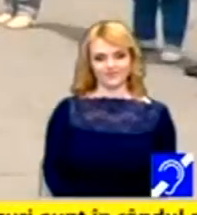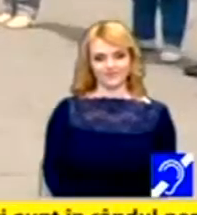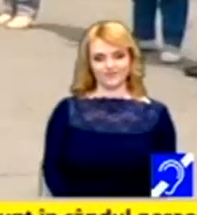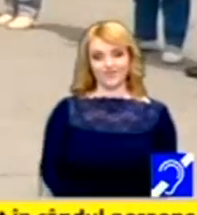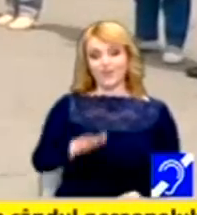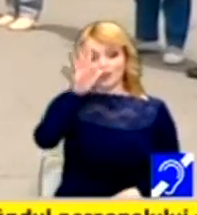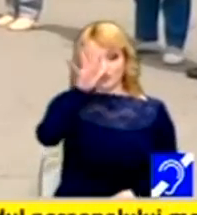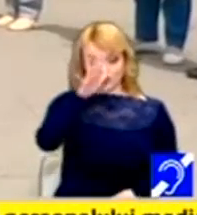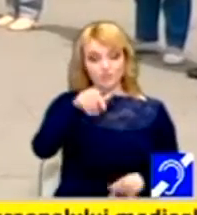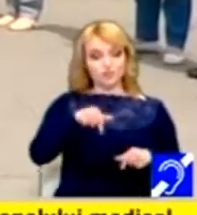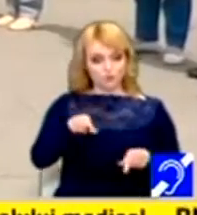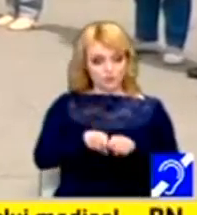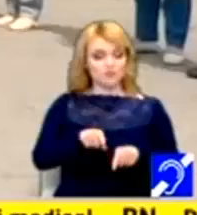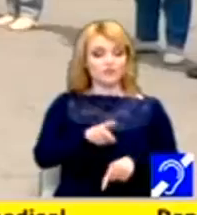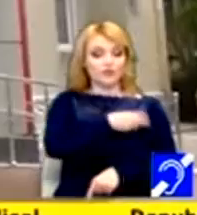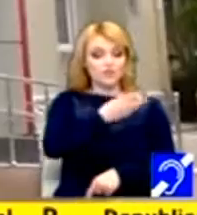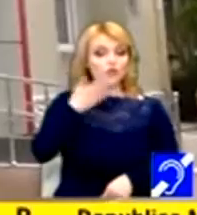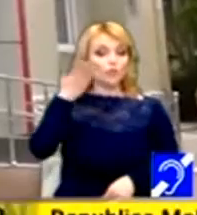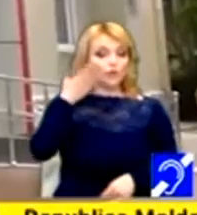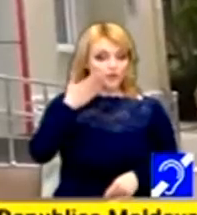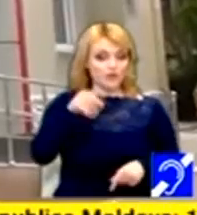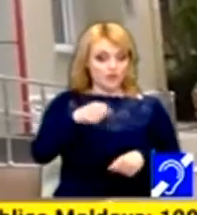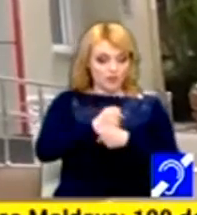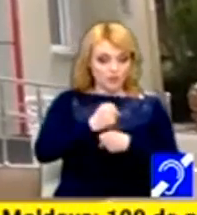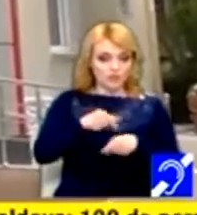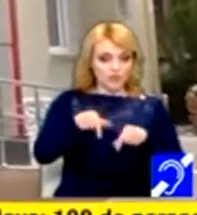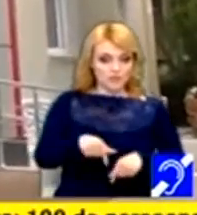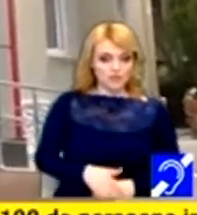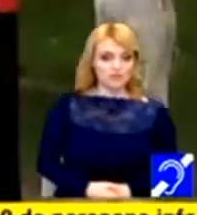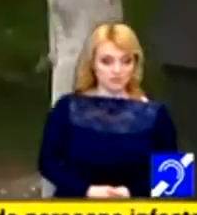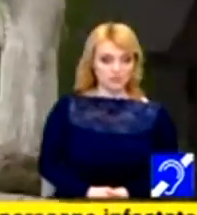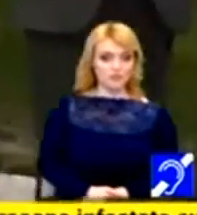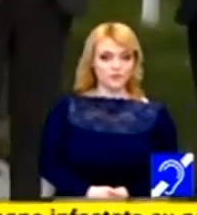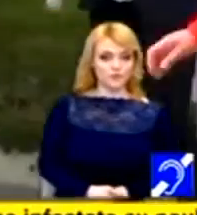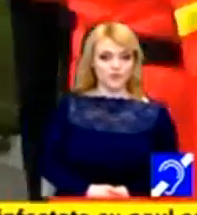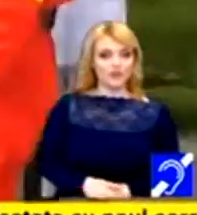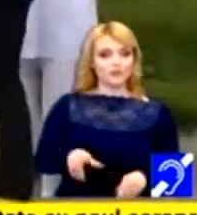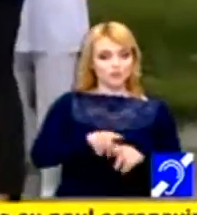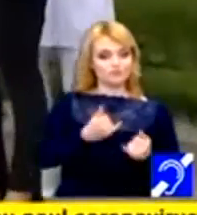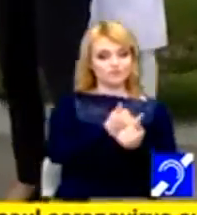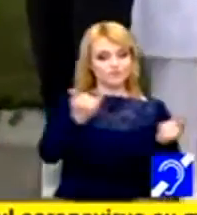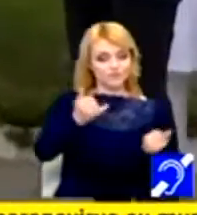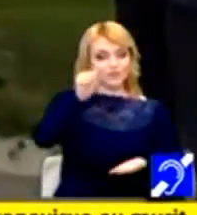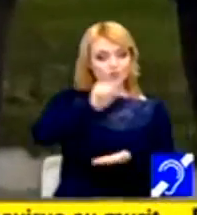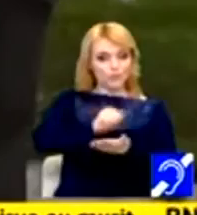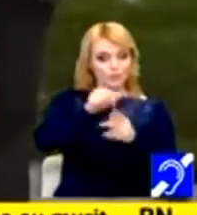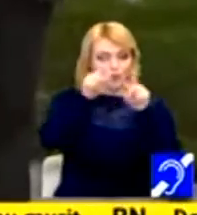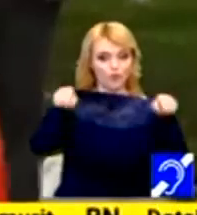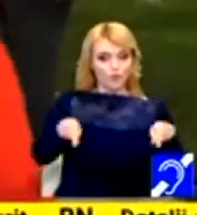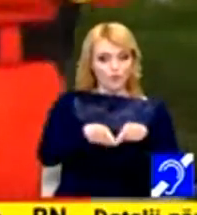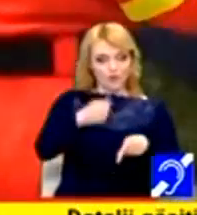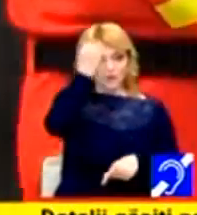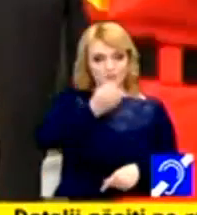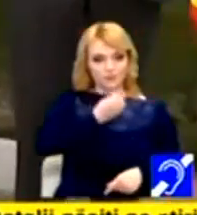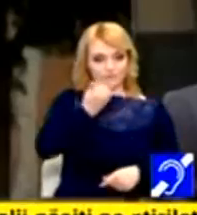Și la Chișinău, medici români aflați în misiune la spitalele aflate în prima linie de luptă cu noul coronavirus au primit diplome de recunoștință din partea